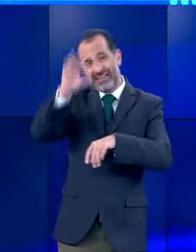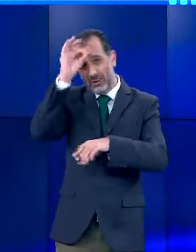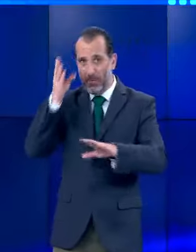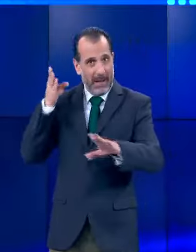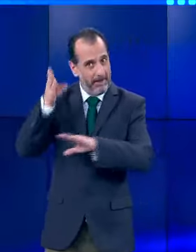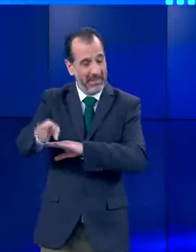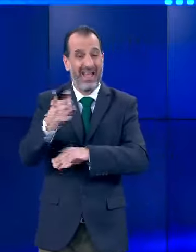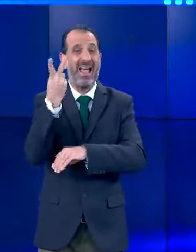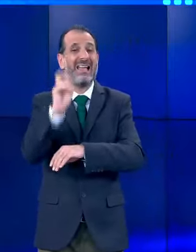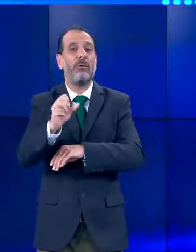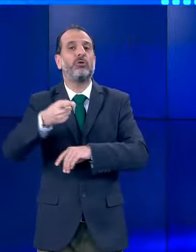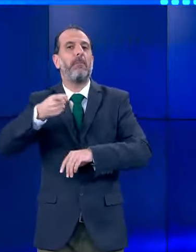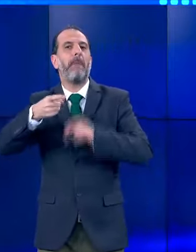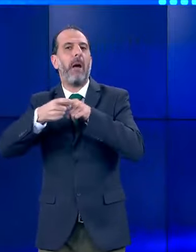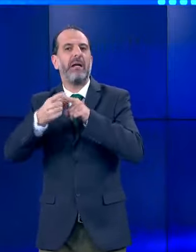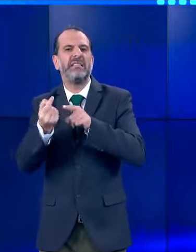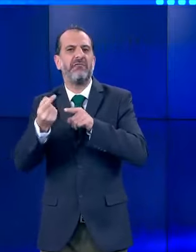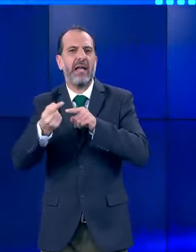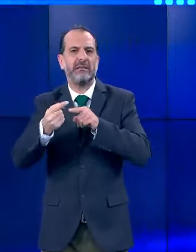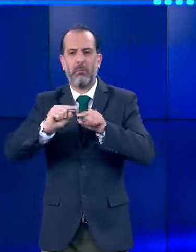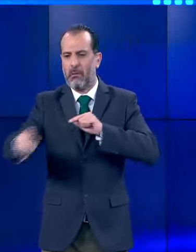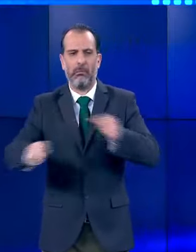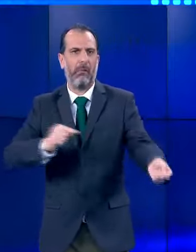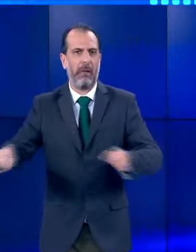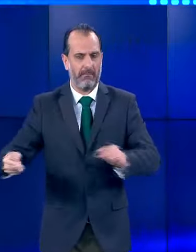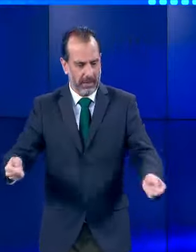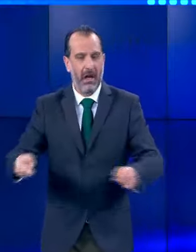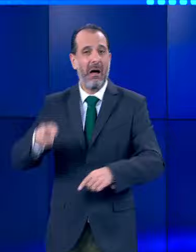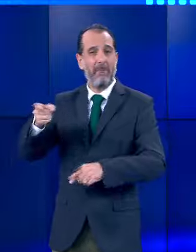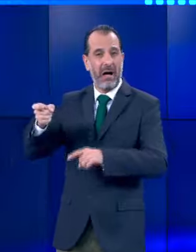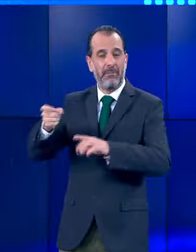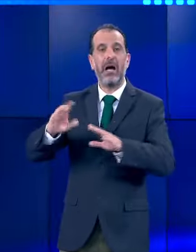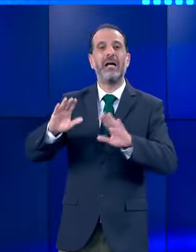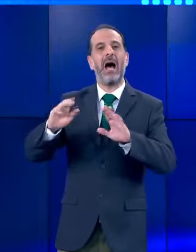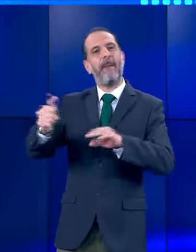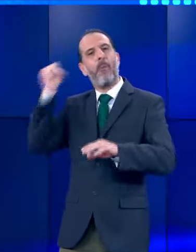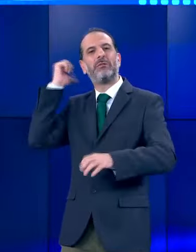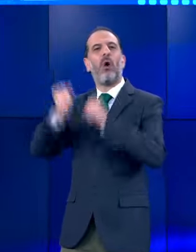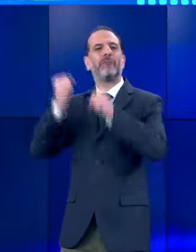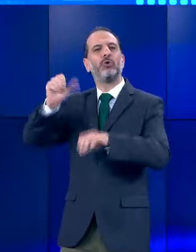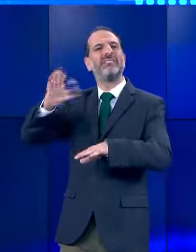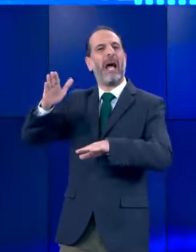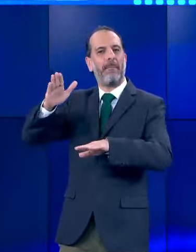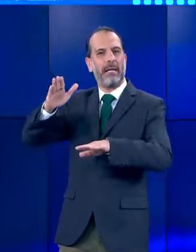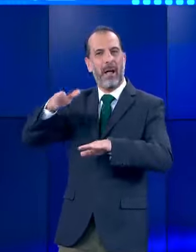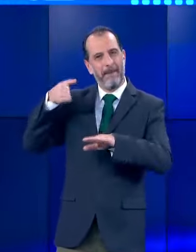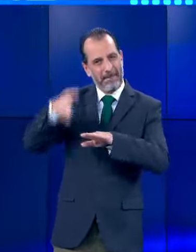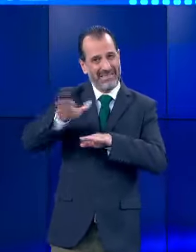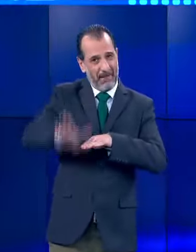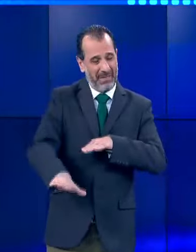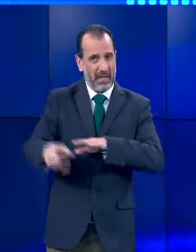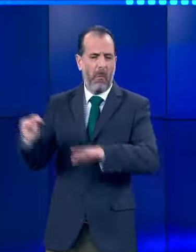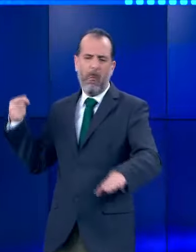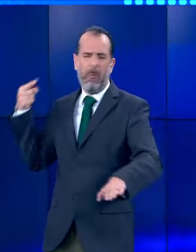τουλάχιστον 20 κάλικες στο σημείο που έγινε η τραγωδία. Μία από τις σφαίρες πέρασε το πίσω τζάμι του αυτοκίνητου και βρήκε το κεφαλάκι του παιδιού. Αρχικά